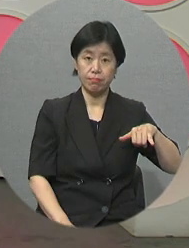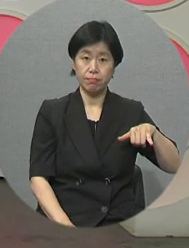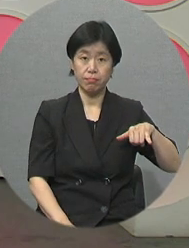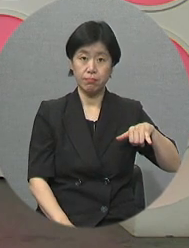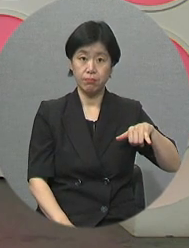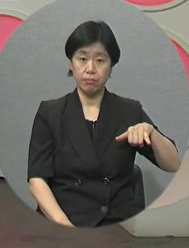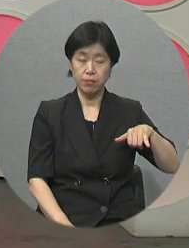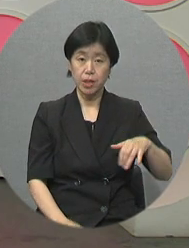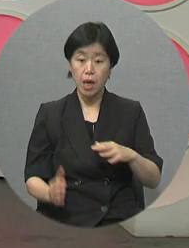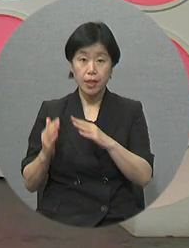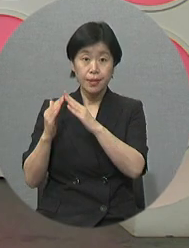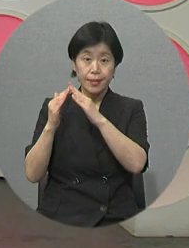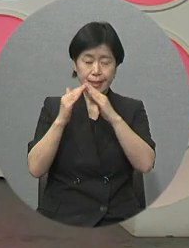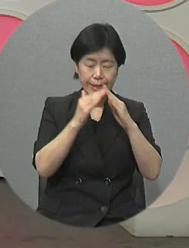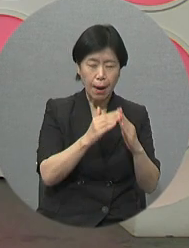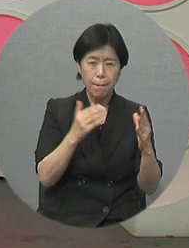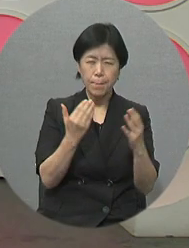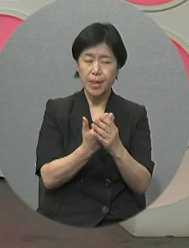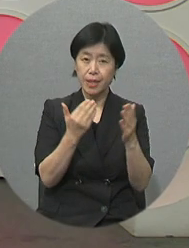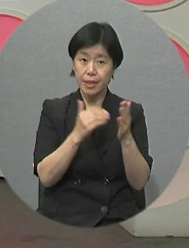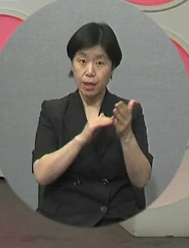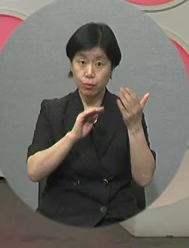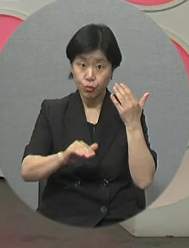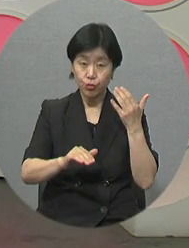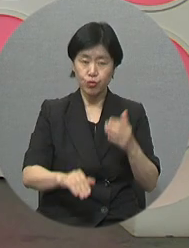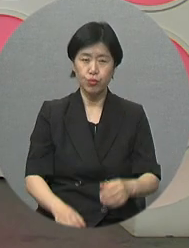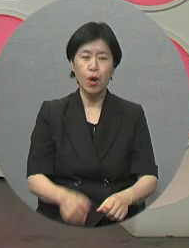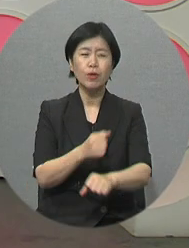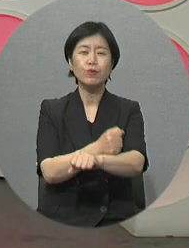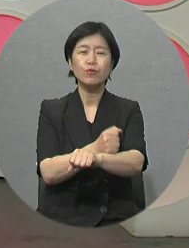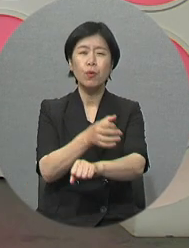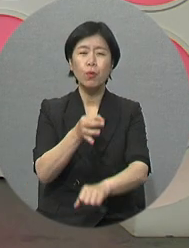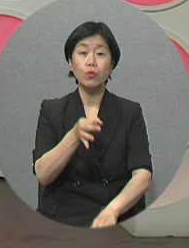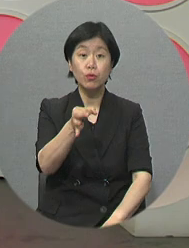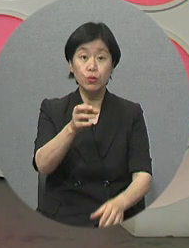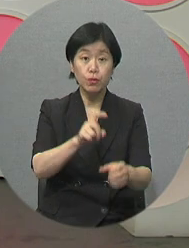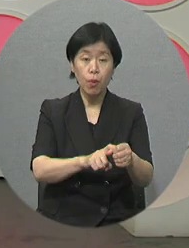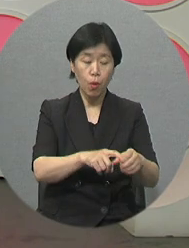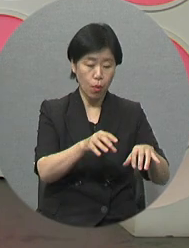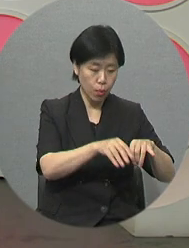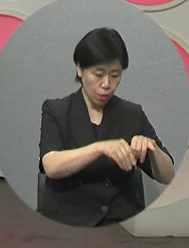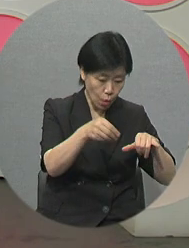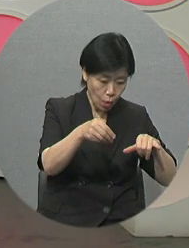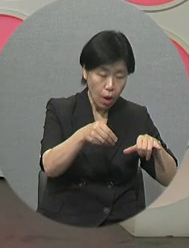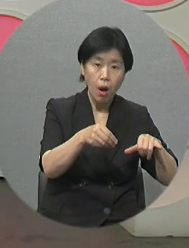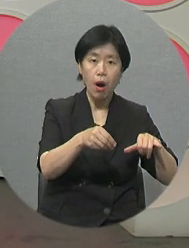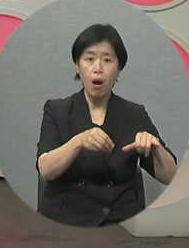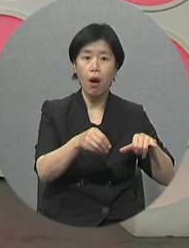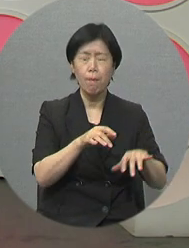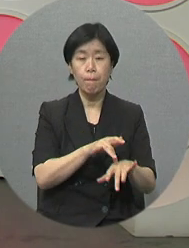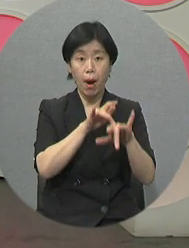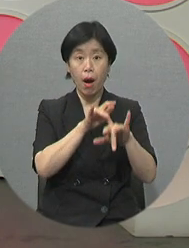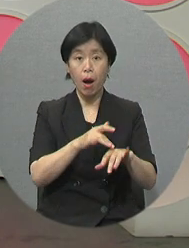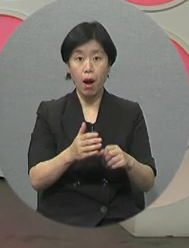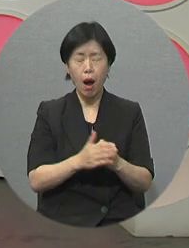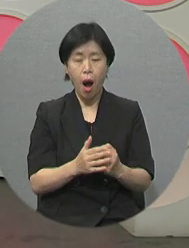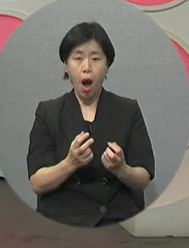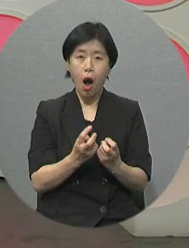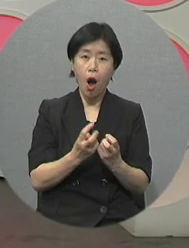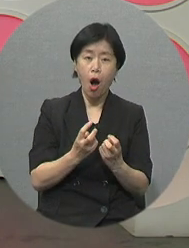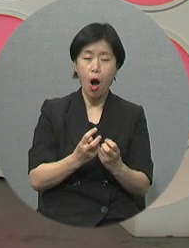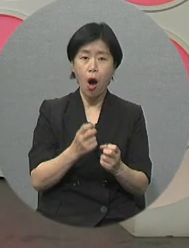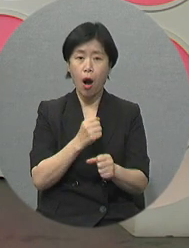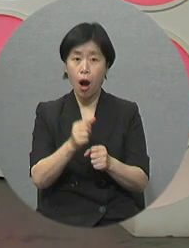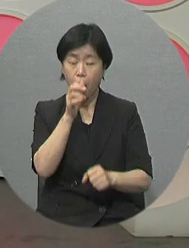새 집에 모든 짐을 들이고 나서 봉투를 찾았는데 갑자기 그 봉투가 없어져 마른 침을 삼키며